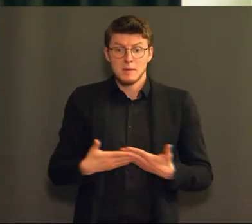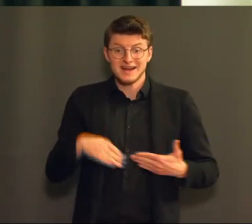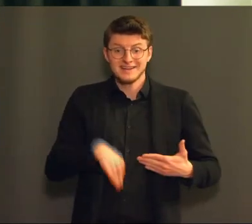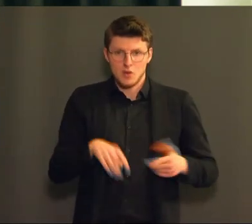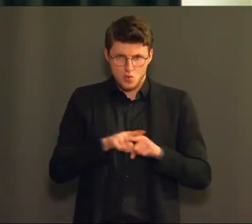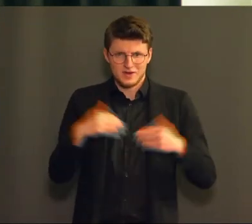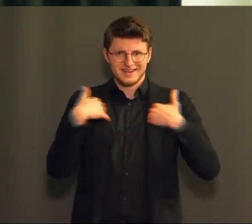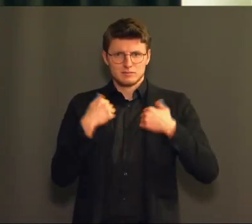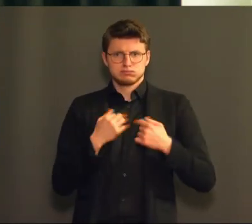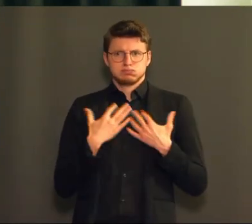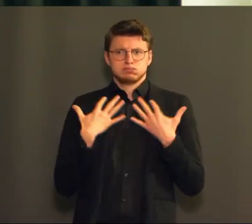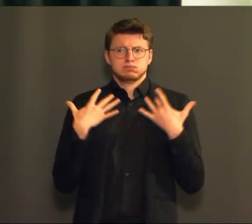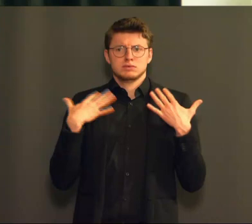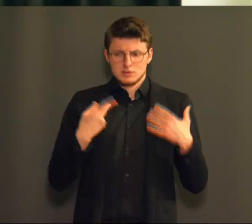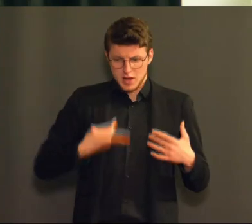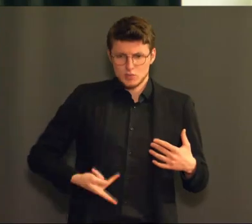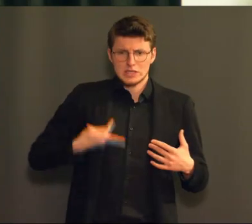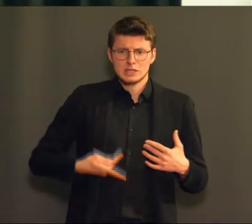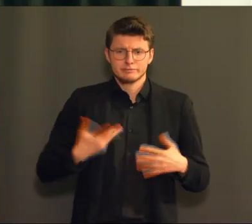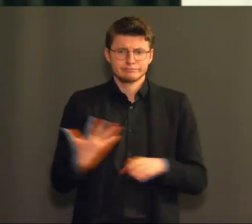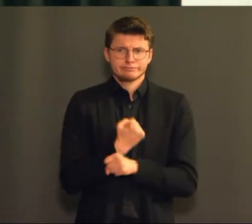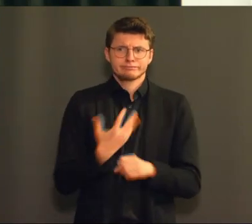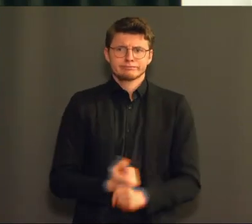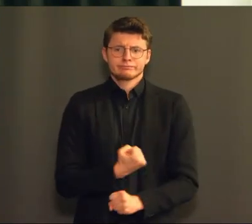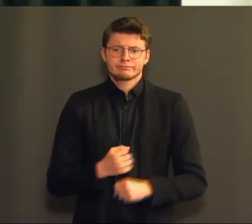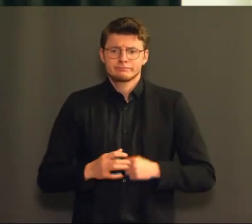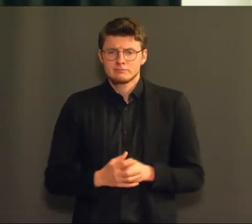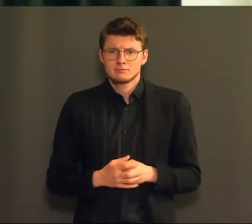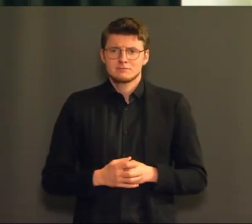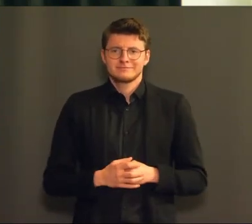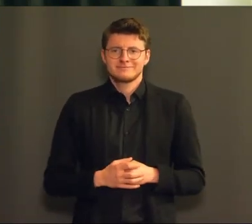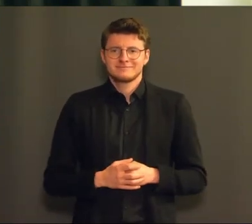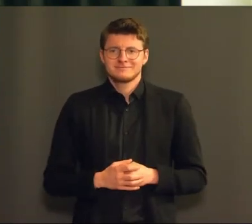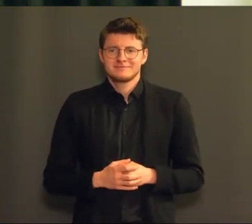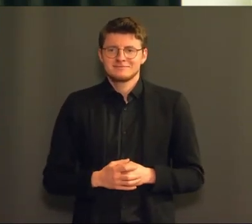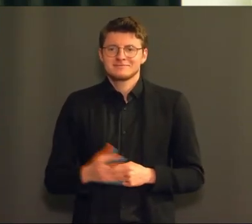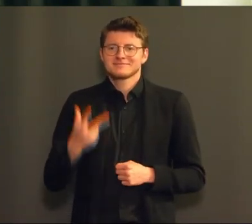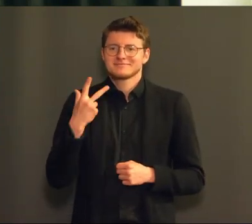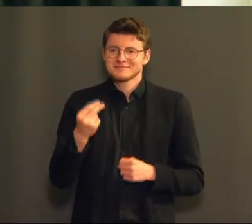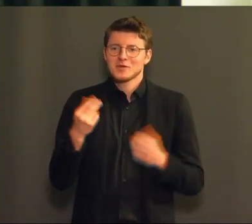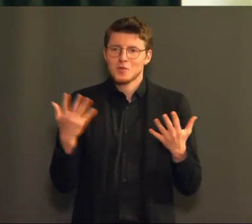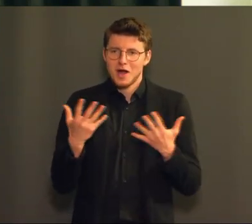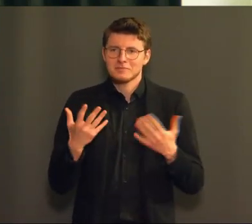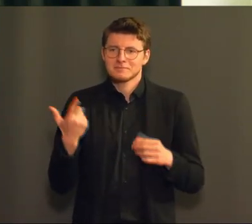De vaccinatie van de zwangere vrouwen zal gebeuren in hun vaccinatiecentrum met een vaccin van Pfizer of Moderna.